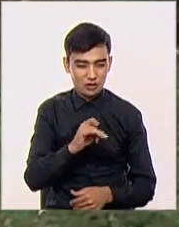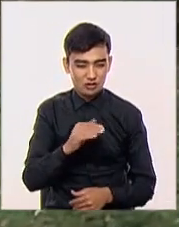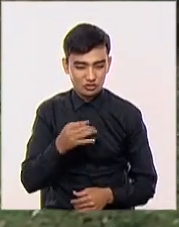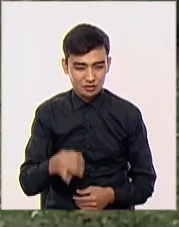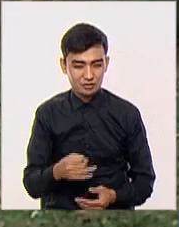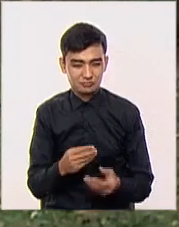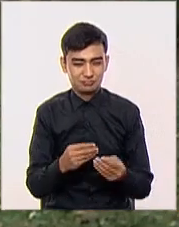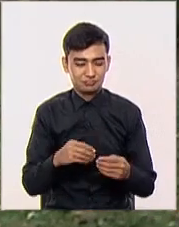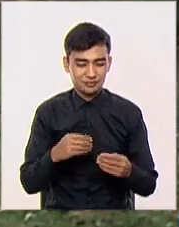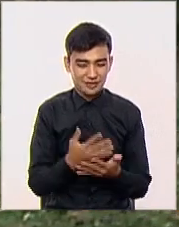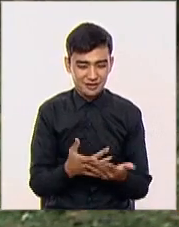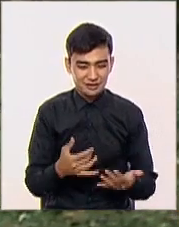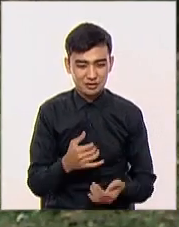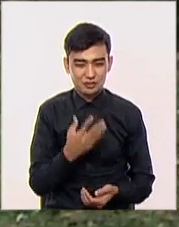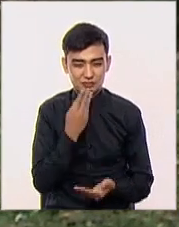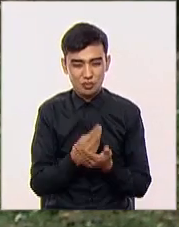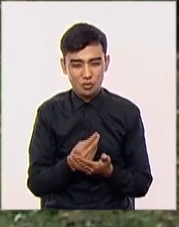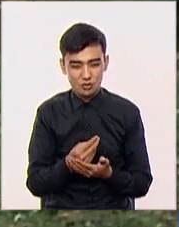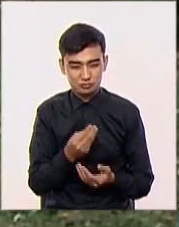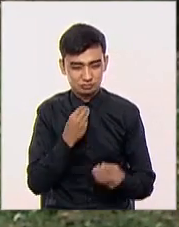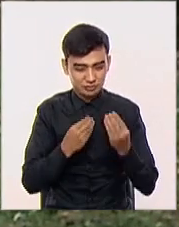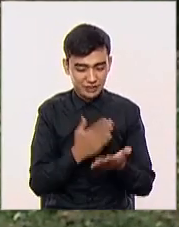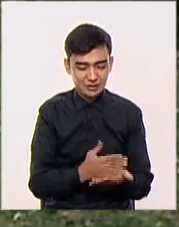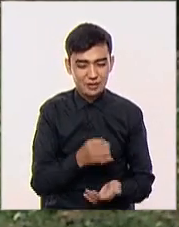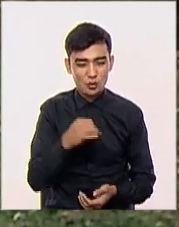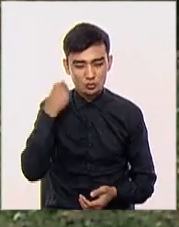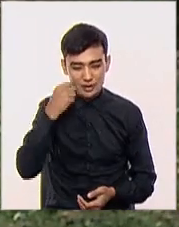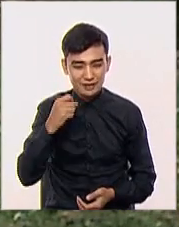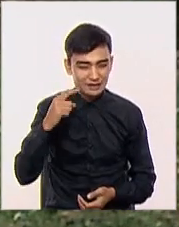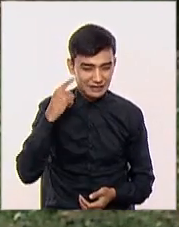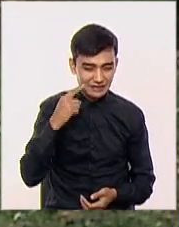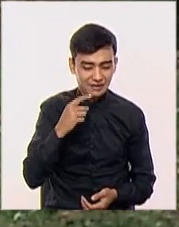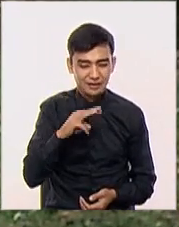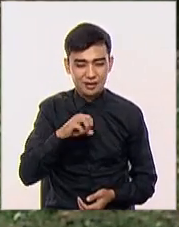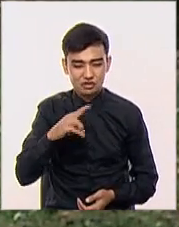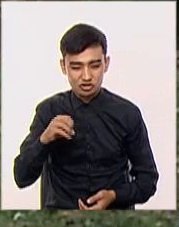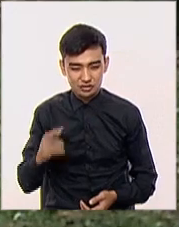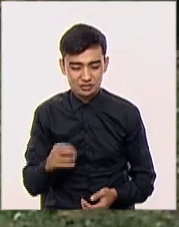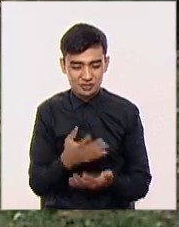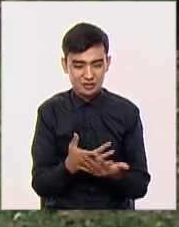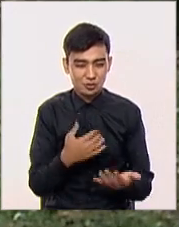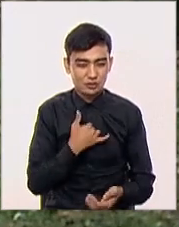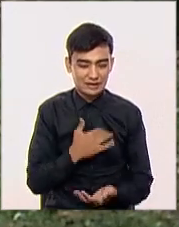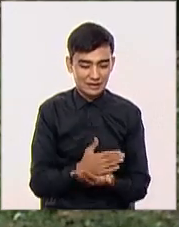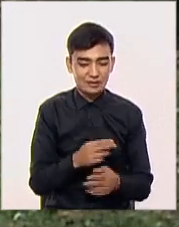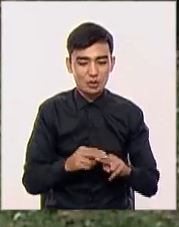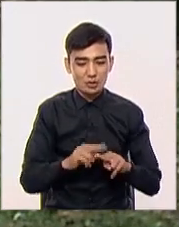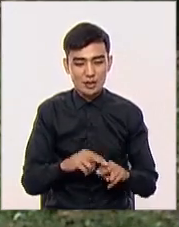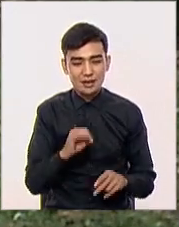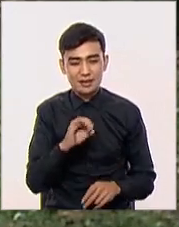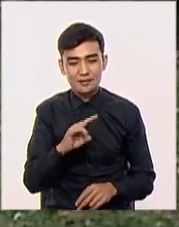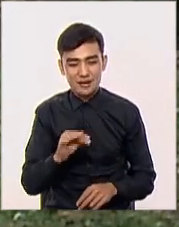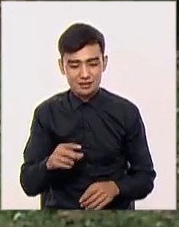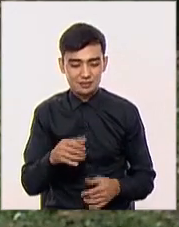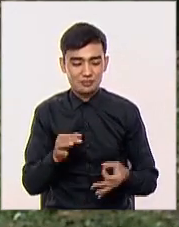свои продукты, из Узбекистана продукты, там из Таджикистана, из Кыргызстана, поэтому более-менее у нас осенью будет инфляция